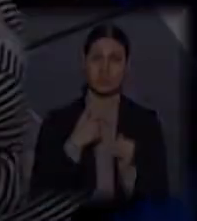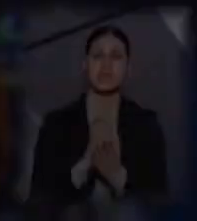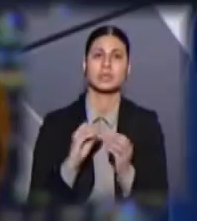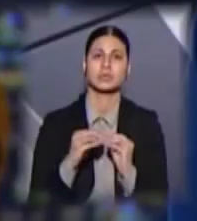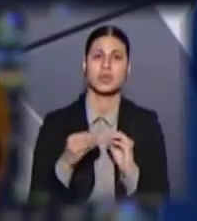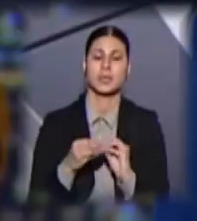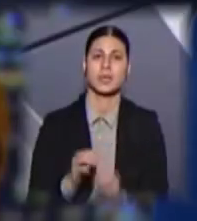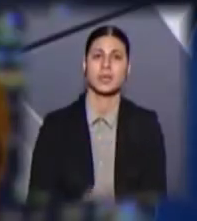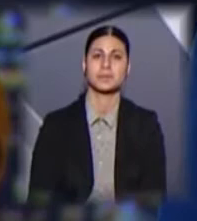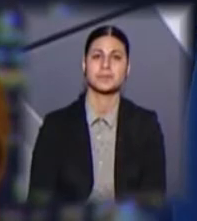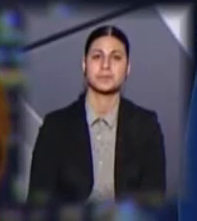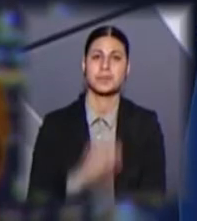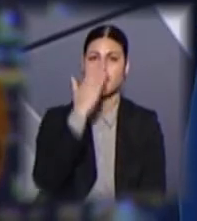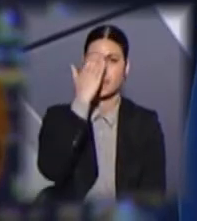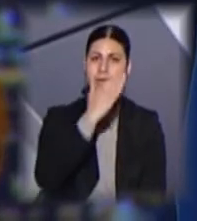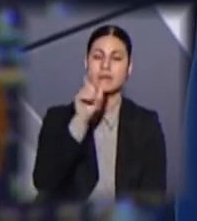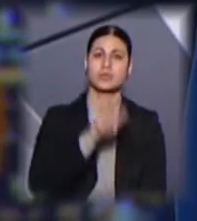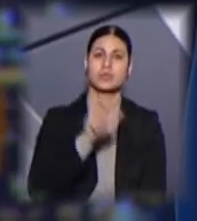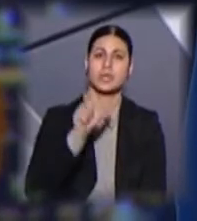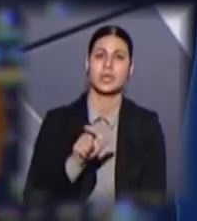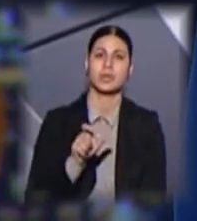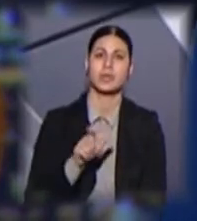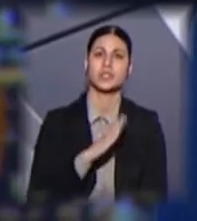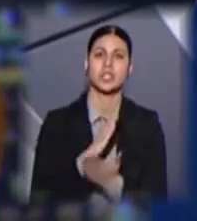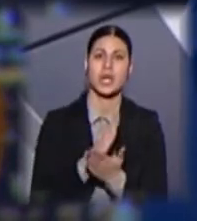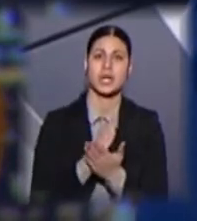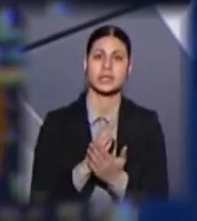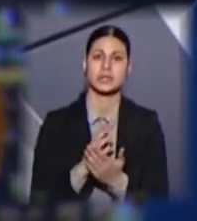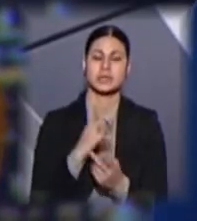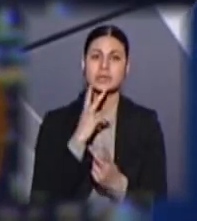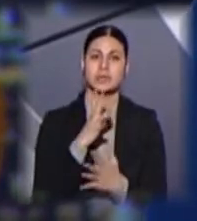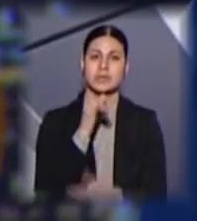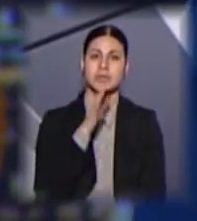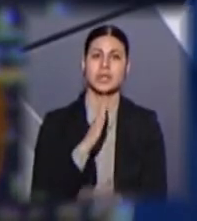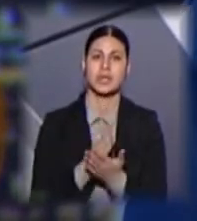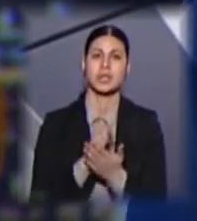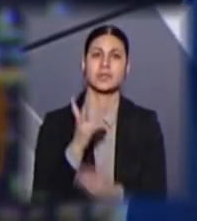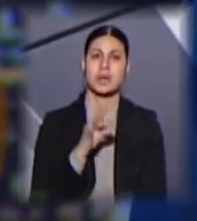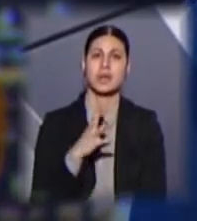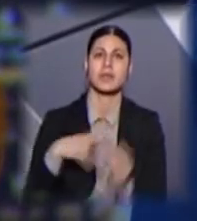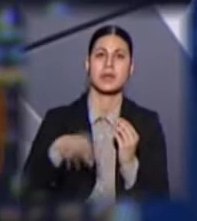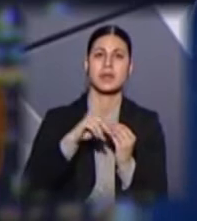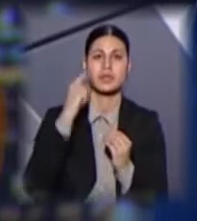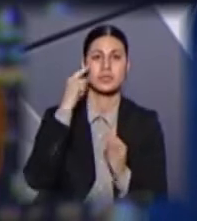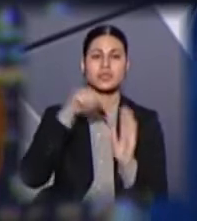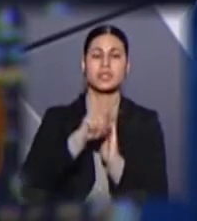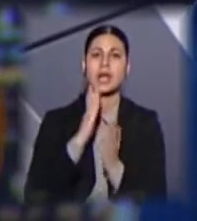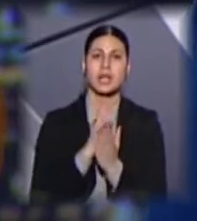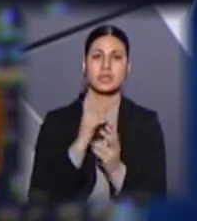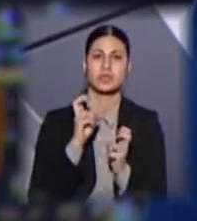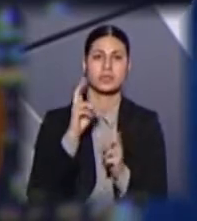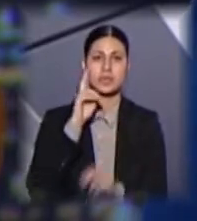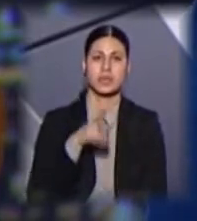შეგვიძლია მოსახლეობაში არის გარკვეული წარმოდგენა ამაზე, მაგრამ ეს წარმოდგენა არ არის ღრმა. მე